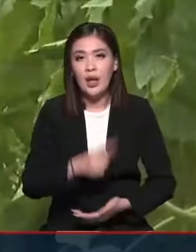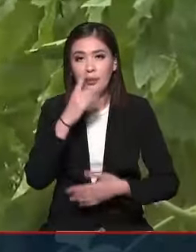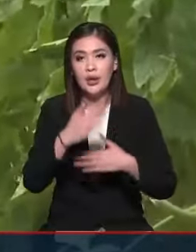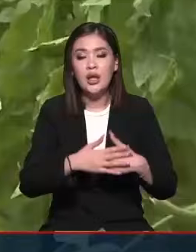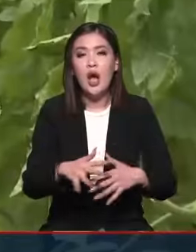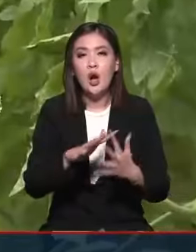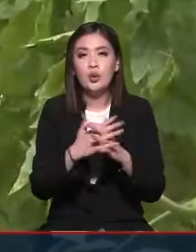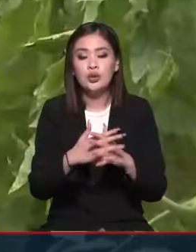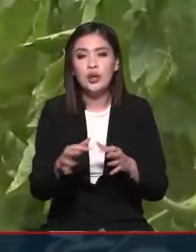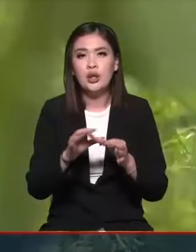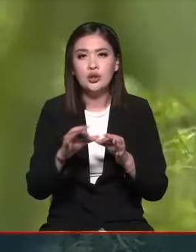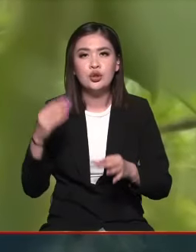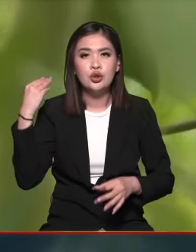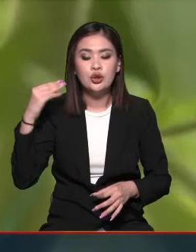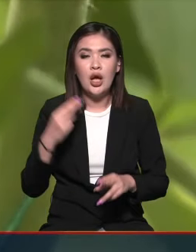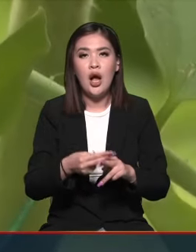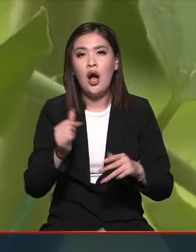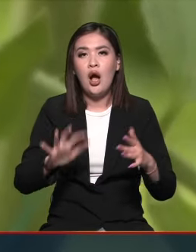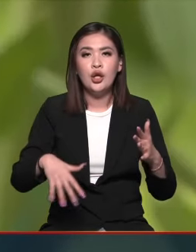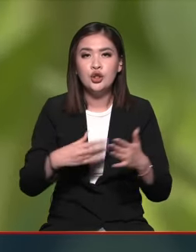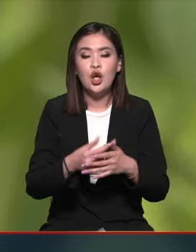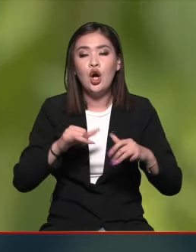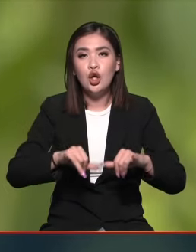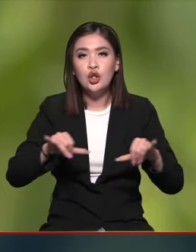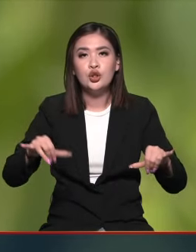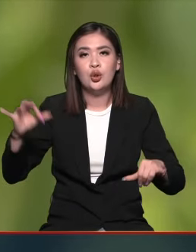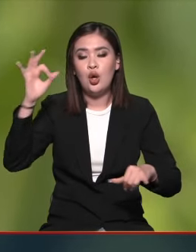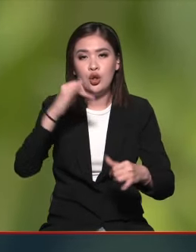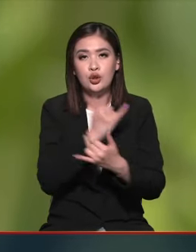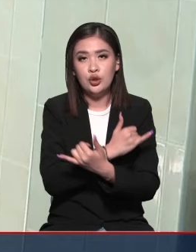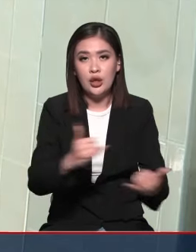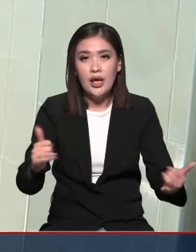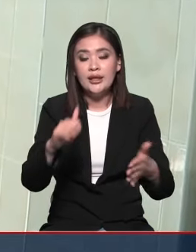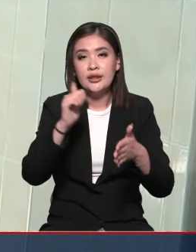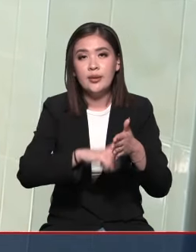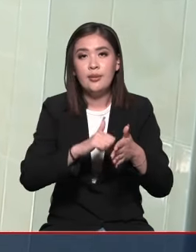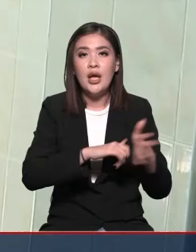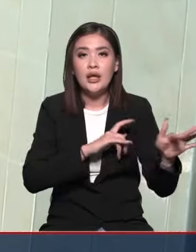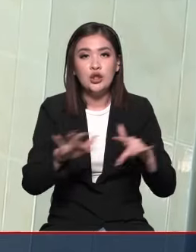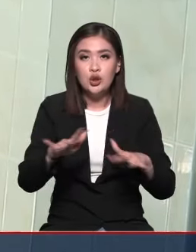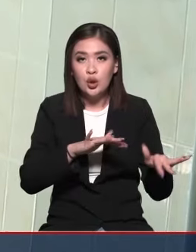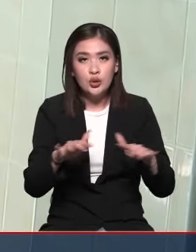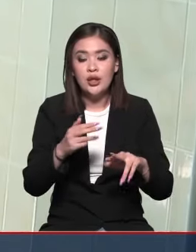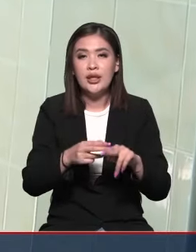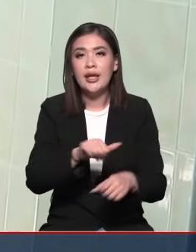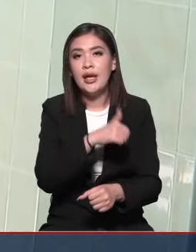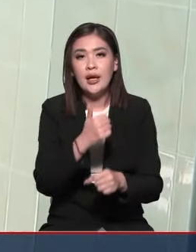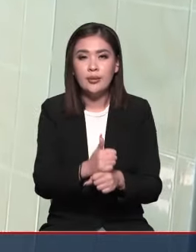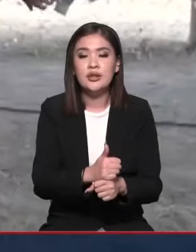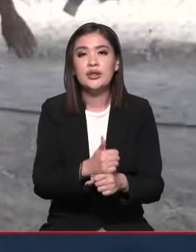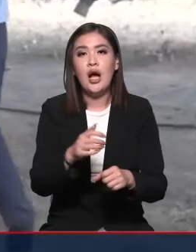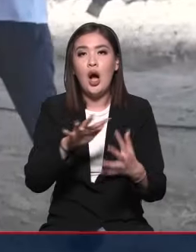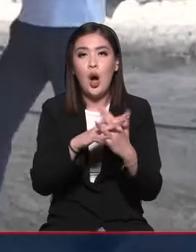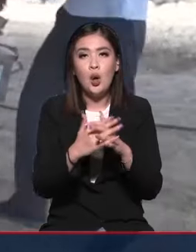бойынша Түркістан өңіріне бөлінетін қаржы көлемін ұлғайту жөнінде ұсыныс берілген. Себебі нақты іс қозғалыс, ең бастысы ауыл